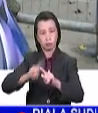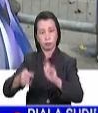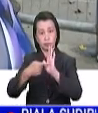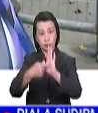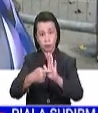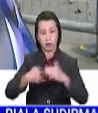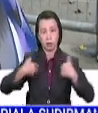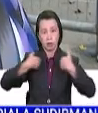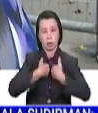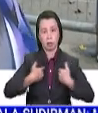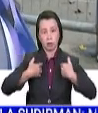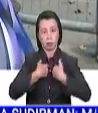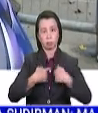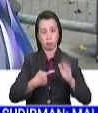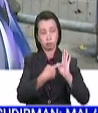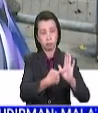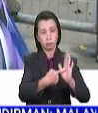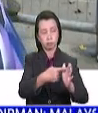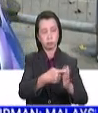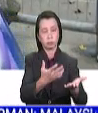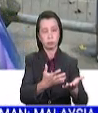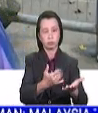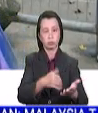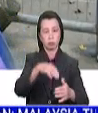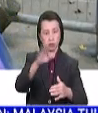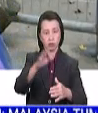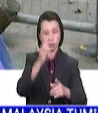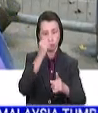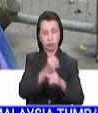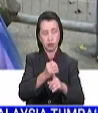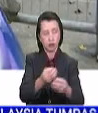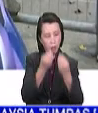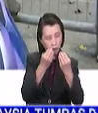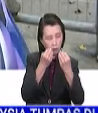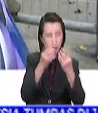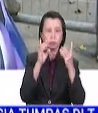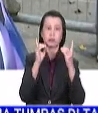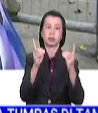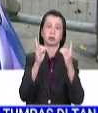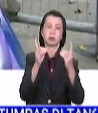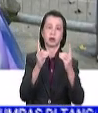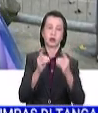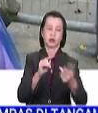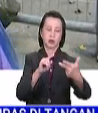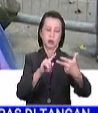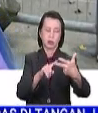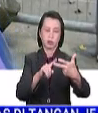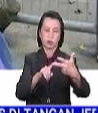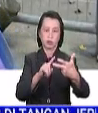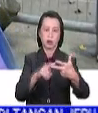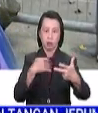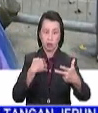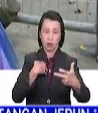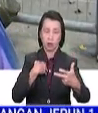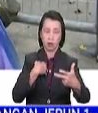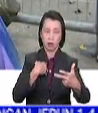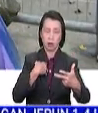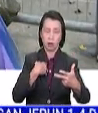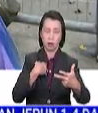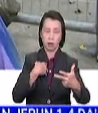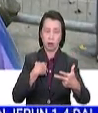Iwan Fals mana hewan dan juga yang lebih berorientasi kependidikan dan ketiga kita ada juga skyepack